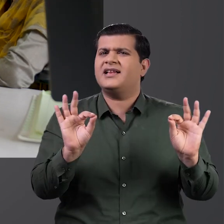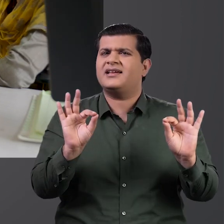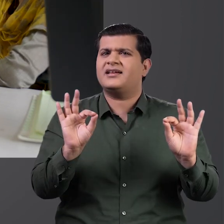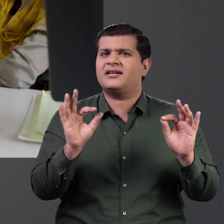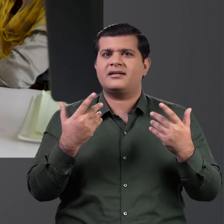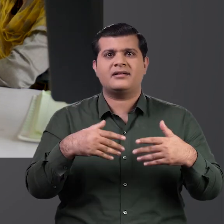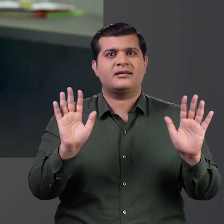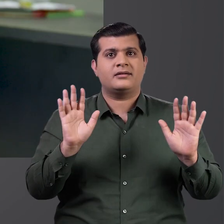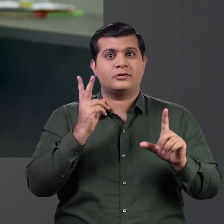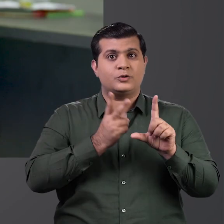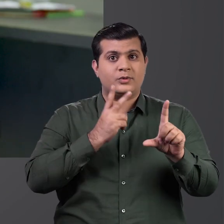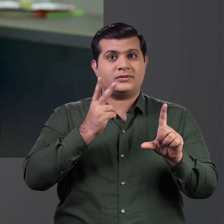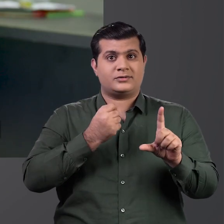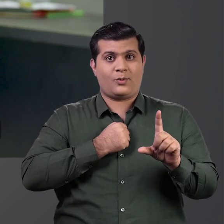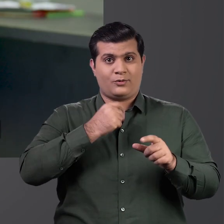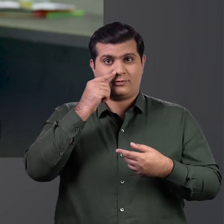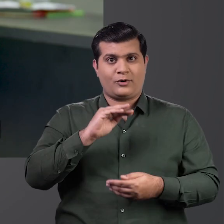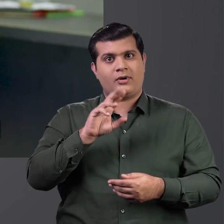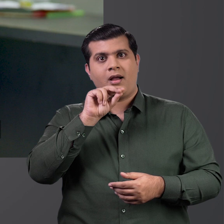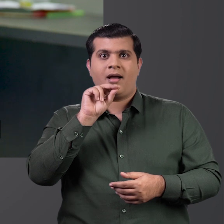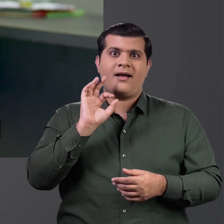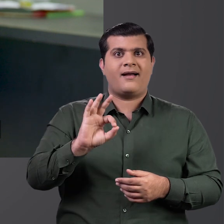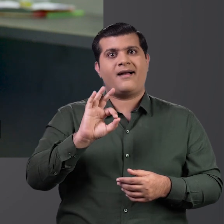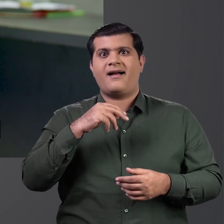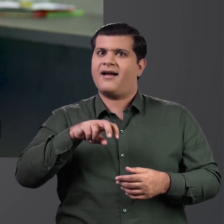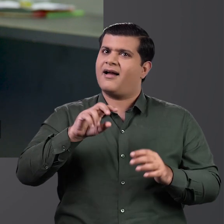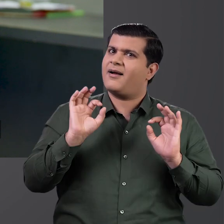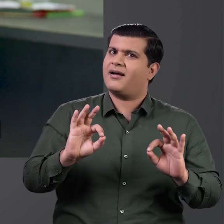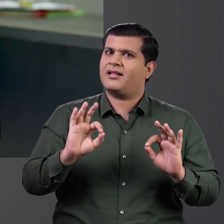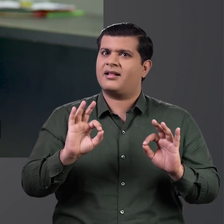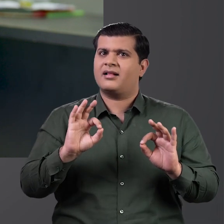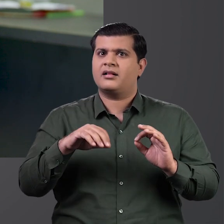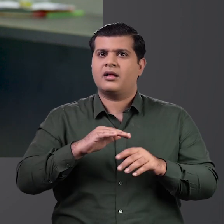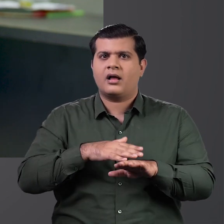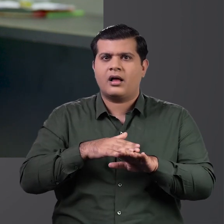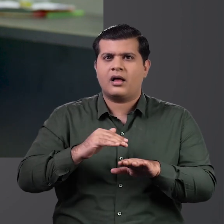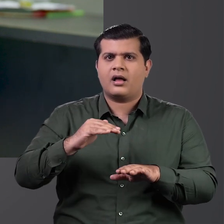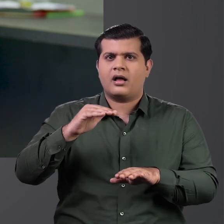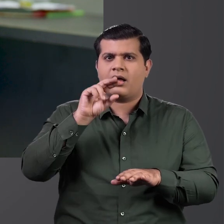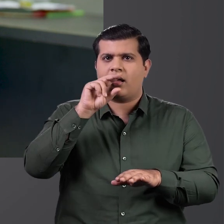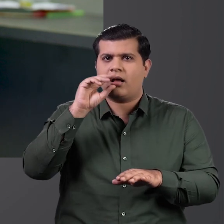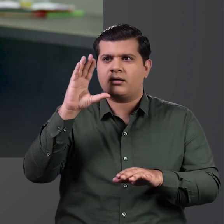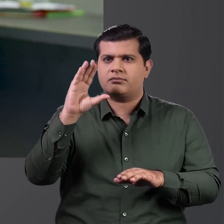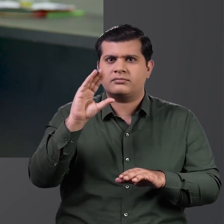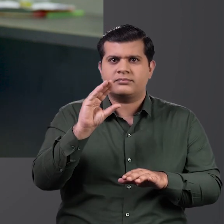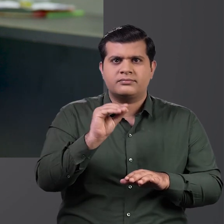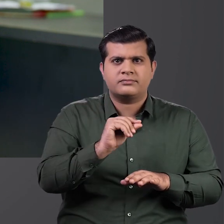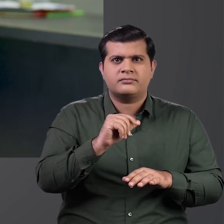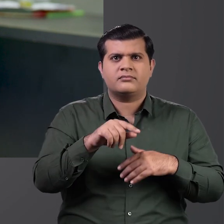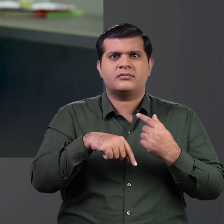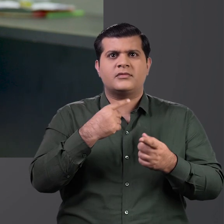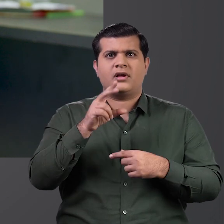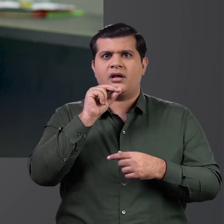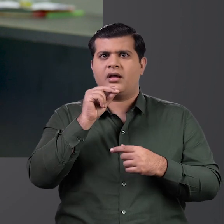हो। 2 साल तक तो मेरी बेटी बोलती थी, चालती थी, सब कुछ ठीक था। उसके बाद धीरे धीरे मेरी बेटी ने बोलना कम कर